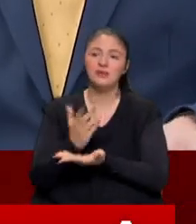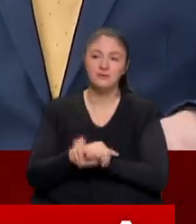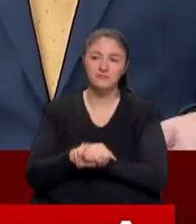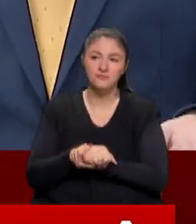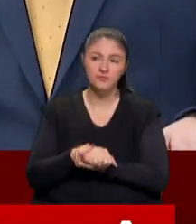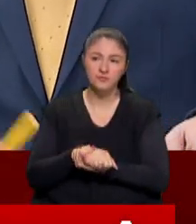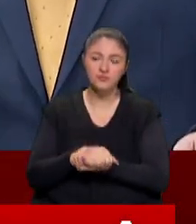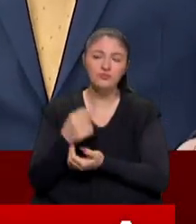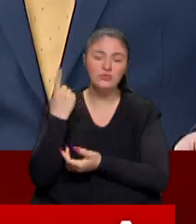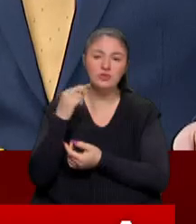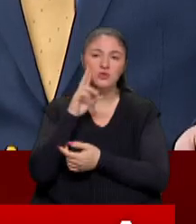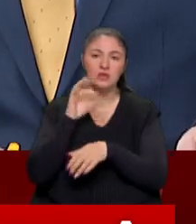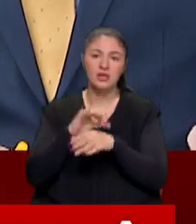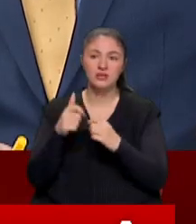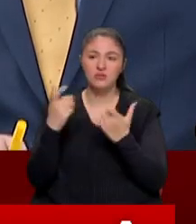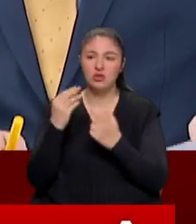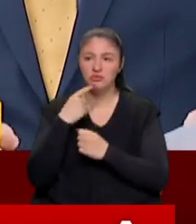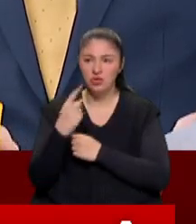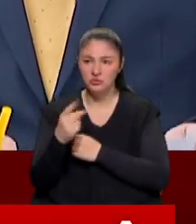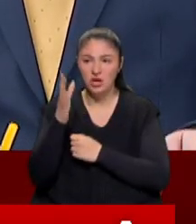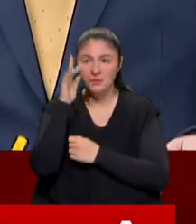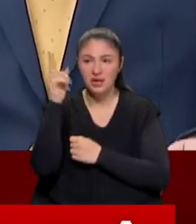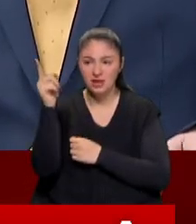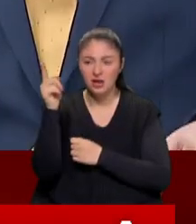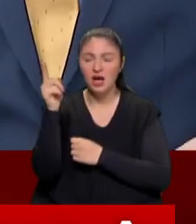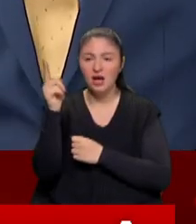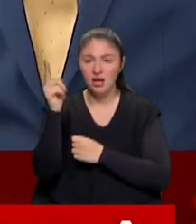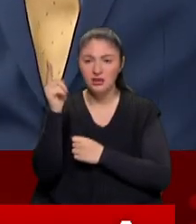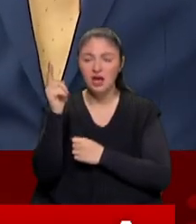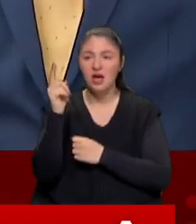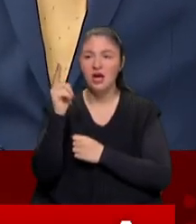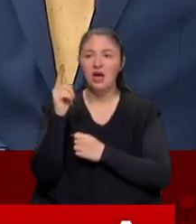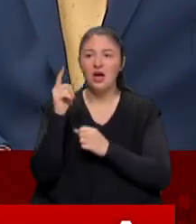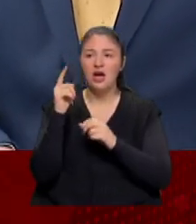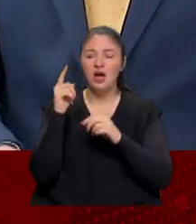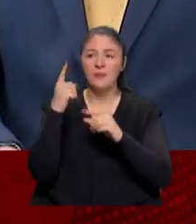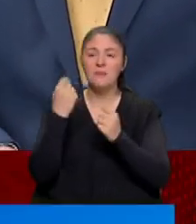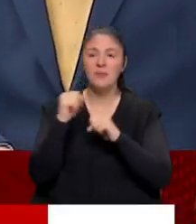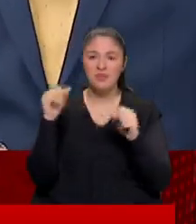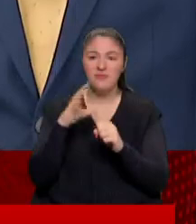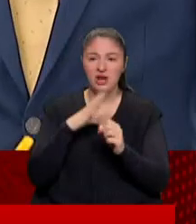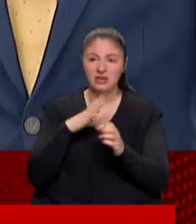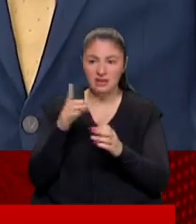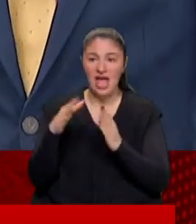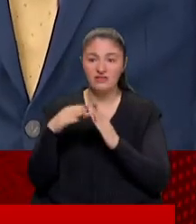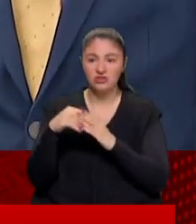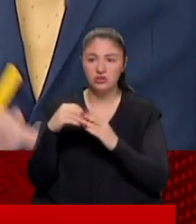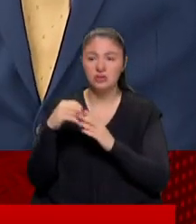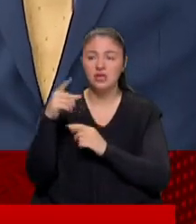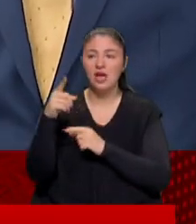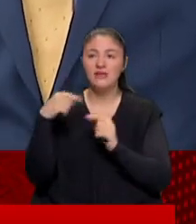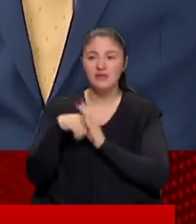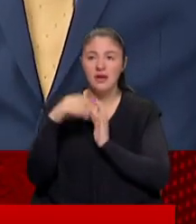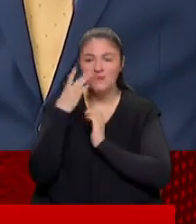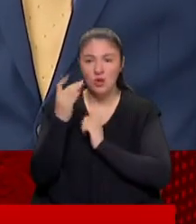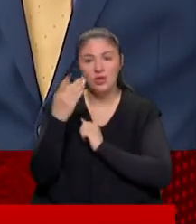bu. Dün son dakika gelişmesi olarak vermiştin. Amerika Birleşik Devletleri'nde Arlington'da bir patlama vardı. Onun haberi hazır, detayları